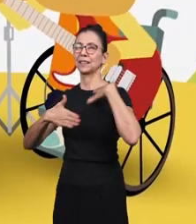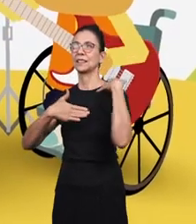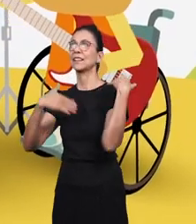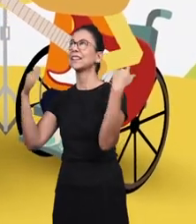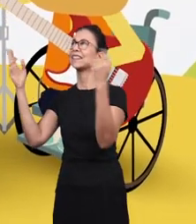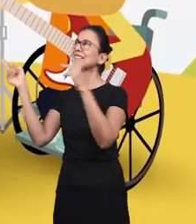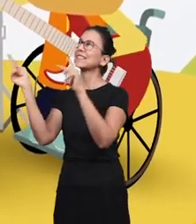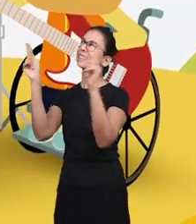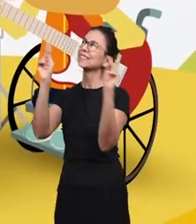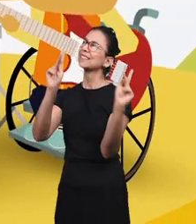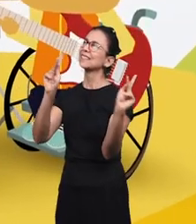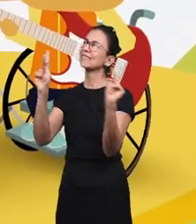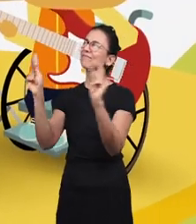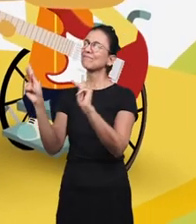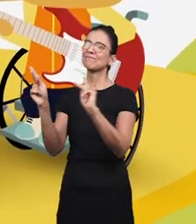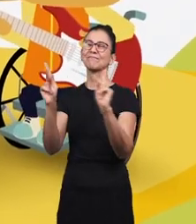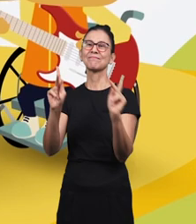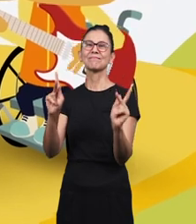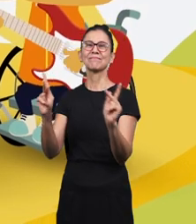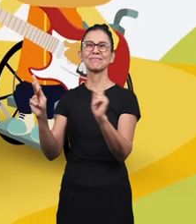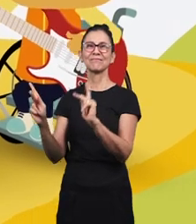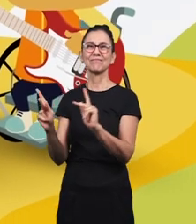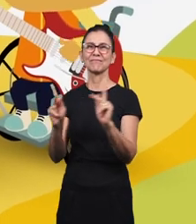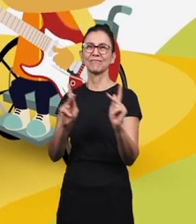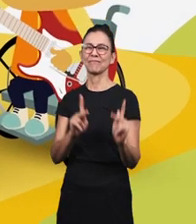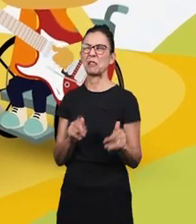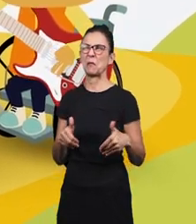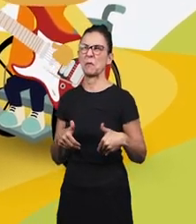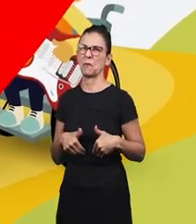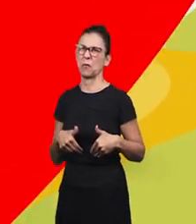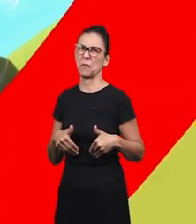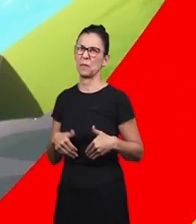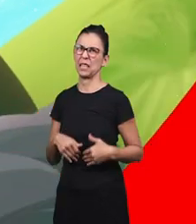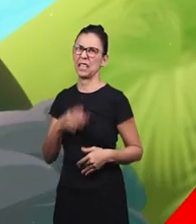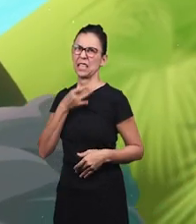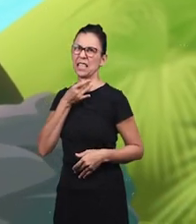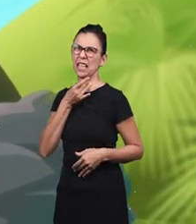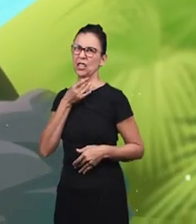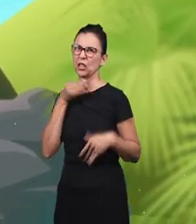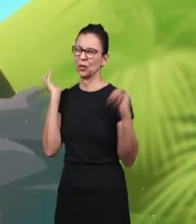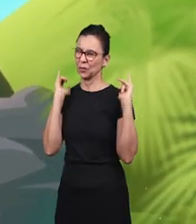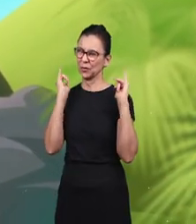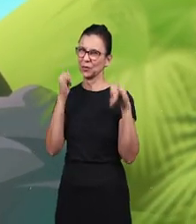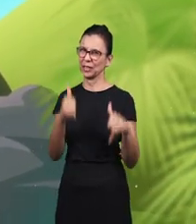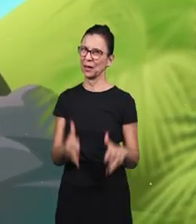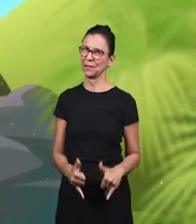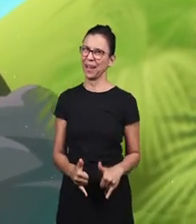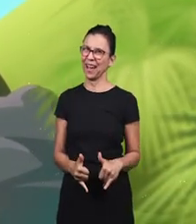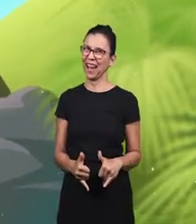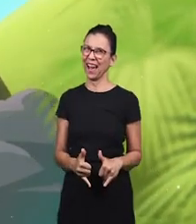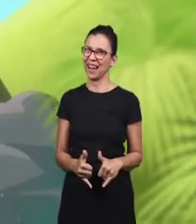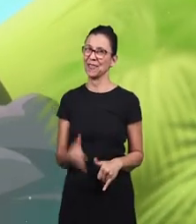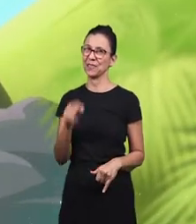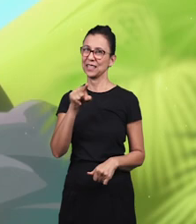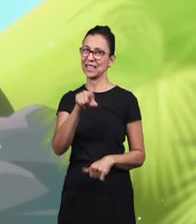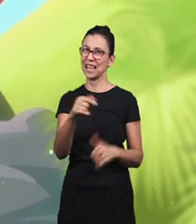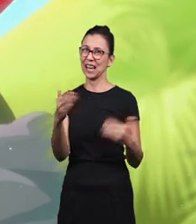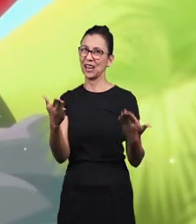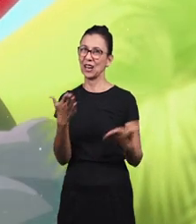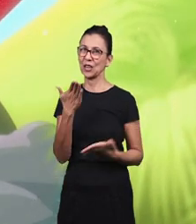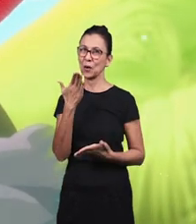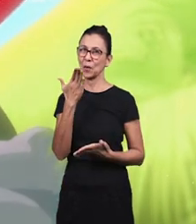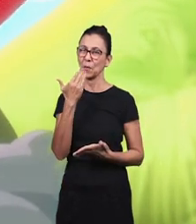de gozo e de paz. Fome e sede jamais tereis,